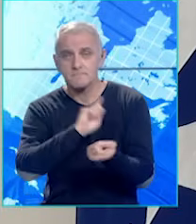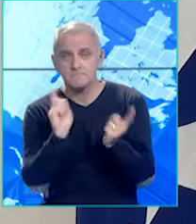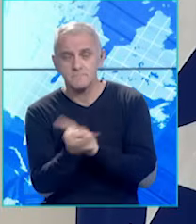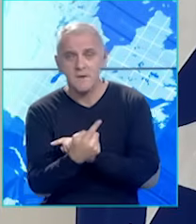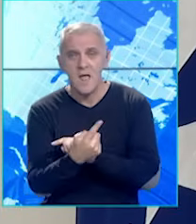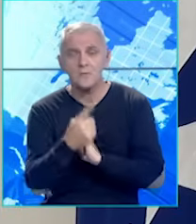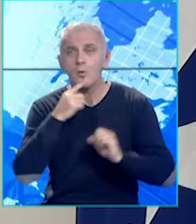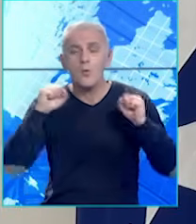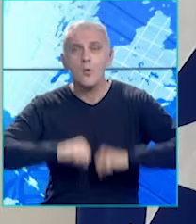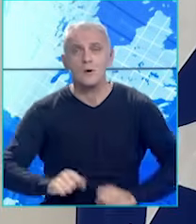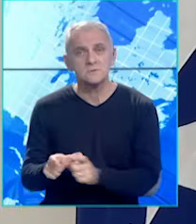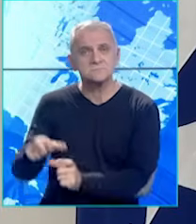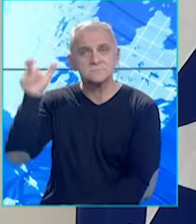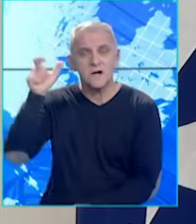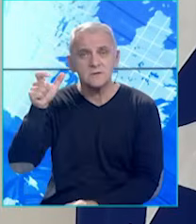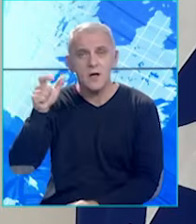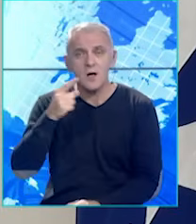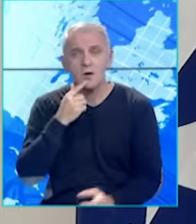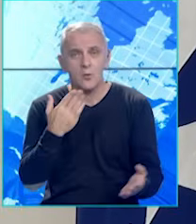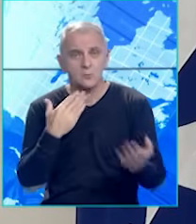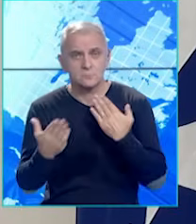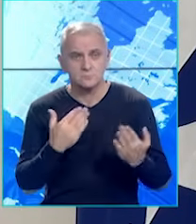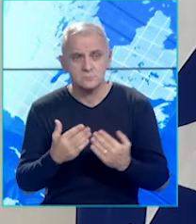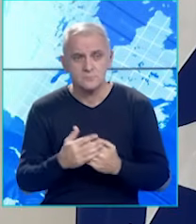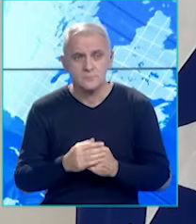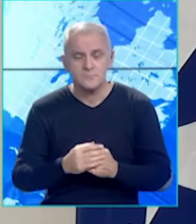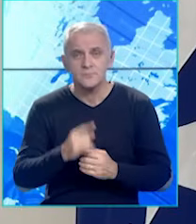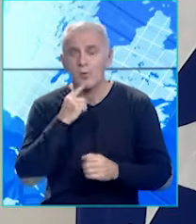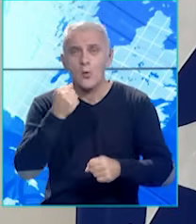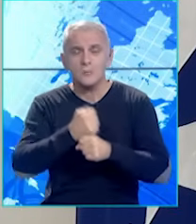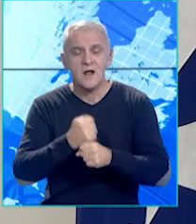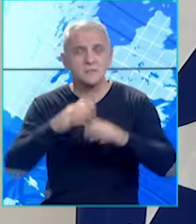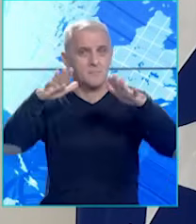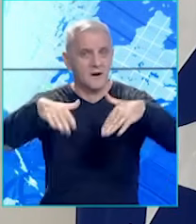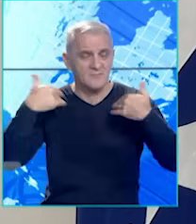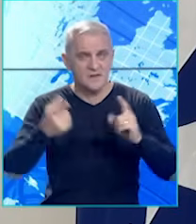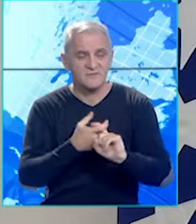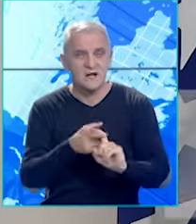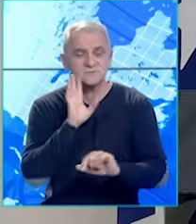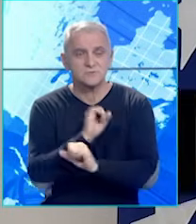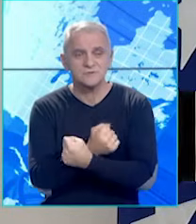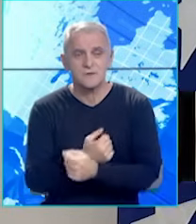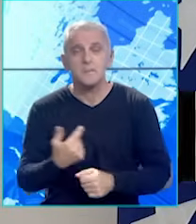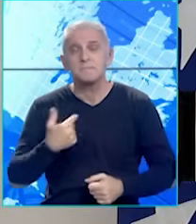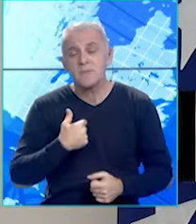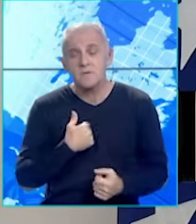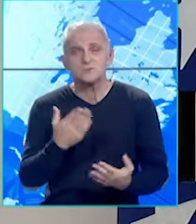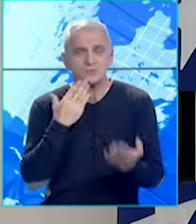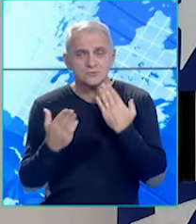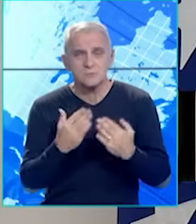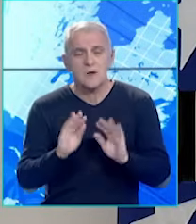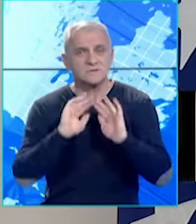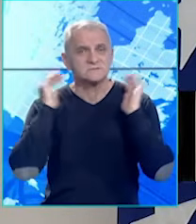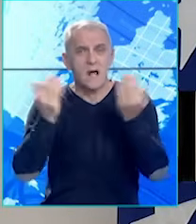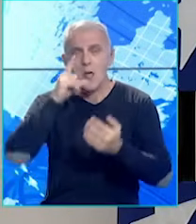titular vlasništva na zgradom u kojem zasjeda, odnosno kojem radi parlament Federacije Bosne i Hercegovine. Mi ćemo zasjedati u